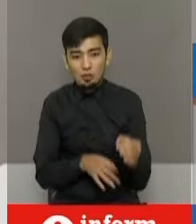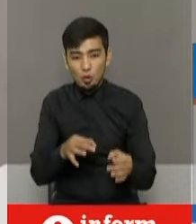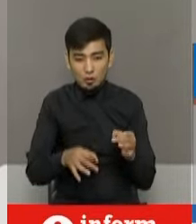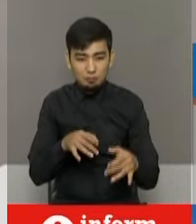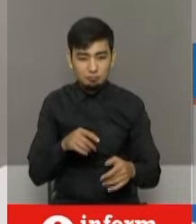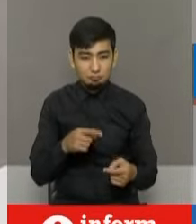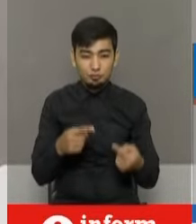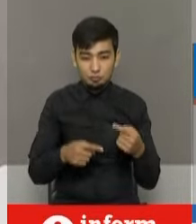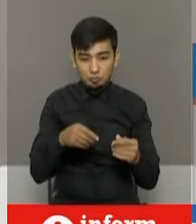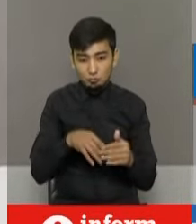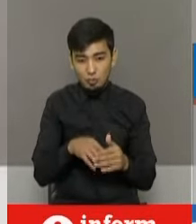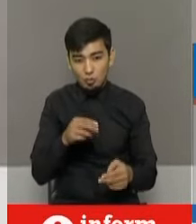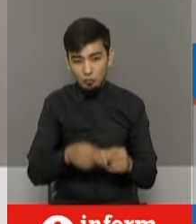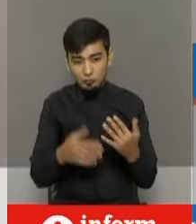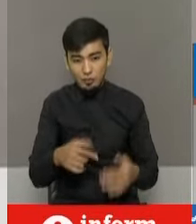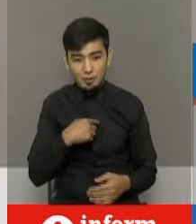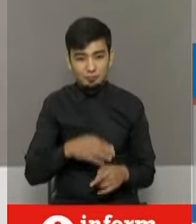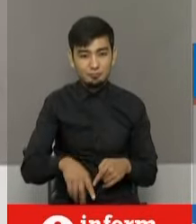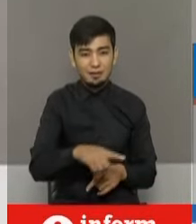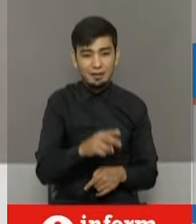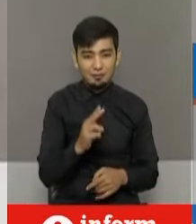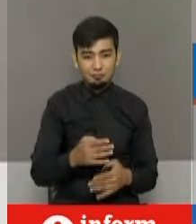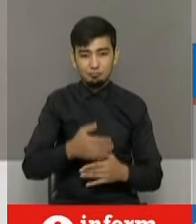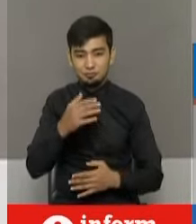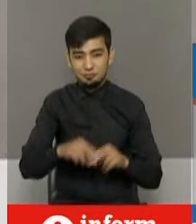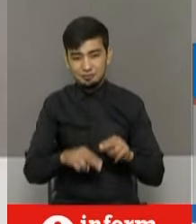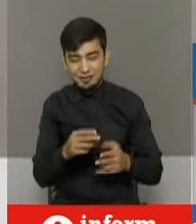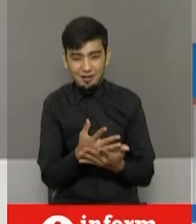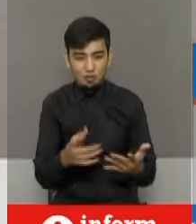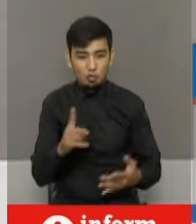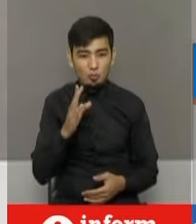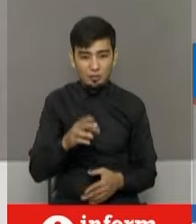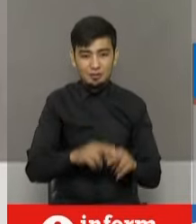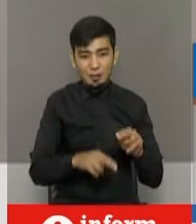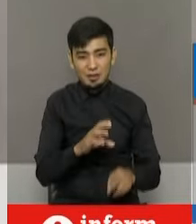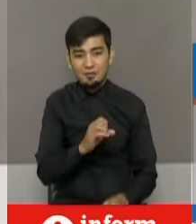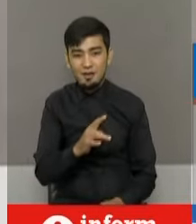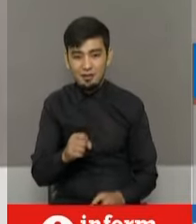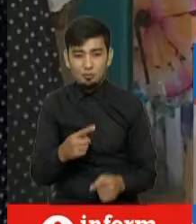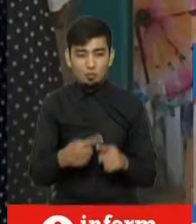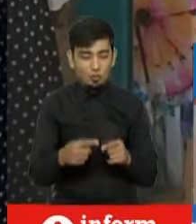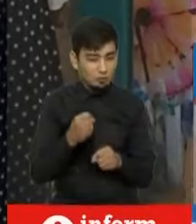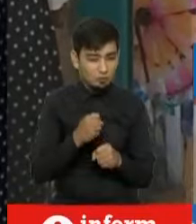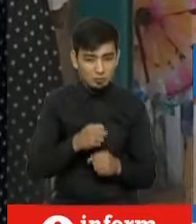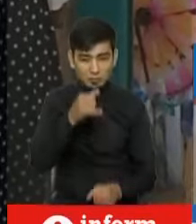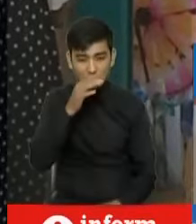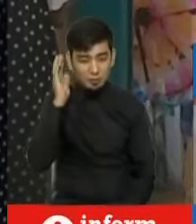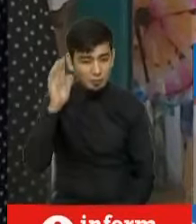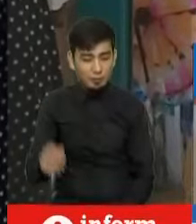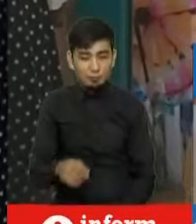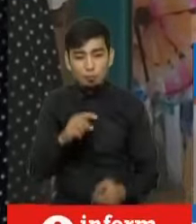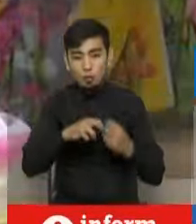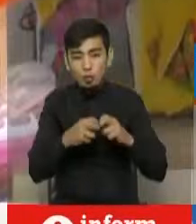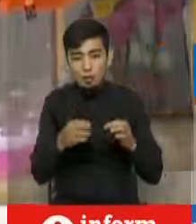будет разработан проект благоустройства территории. В связи с чем в настоящее время строительство сквера не предусмотрено. О проблемах рассказывают